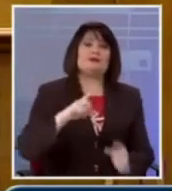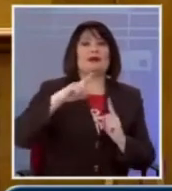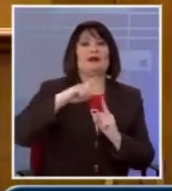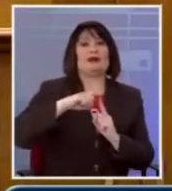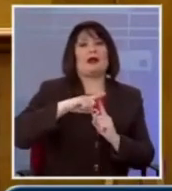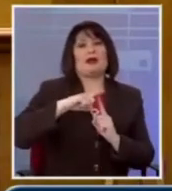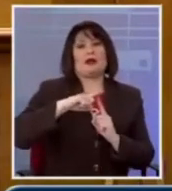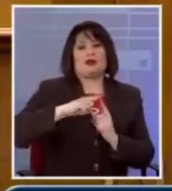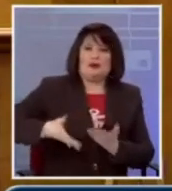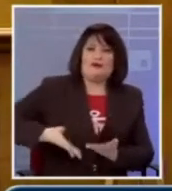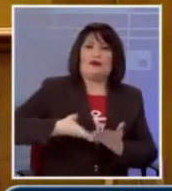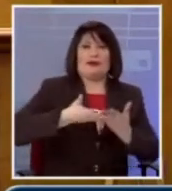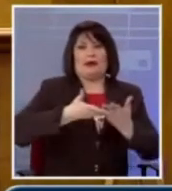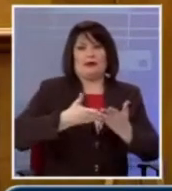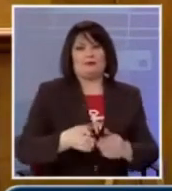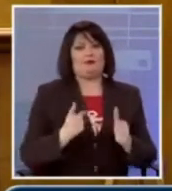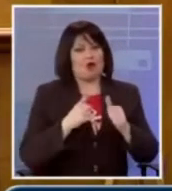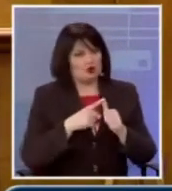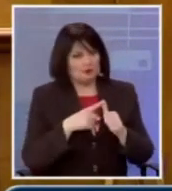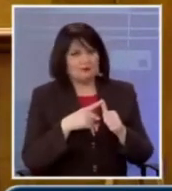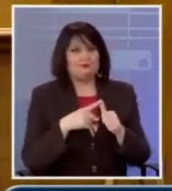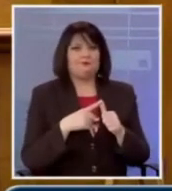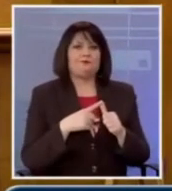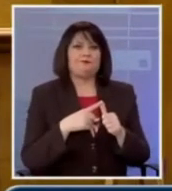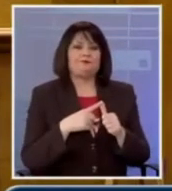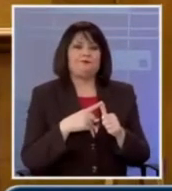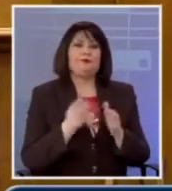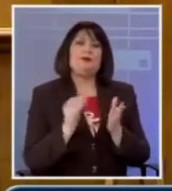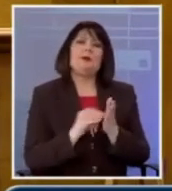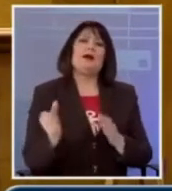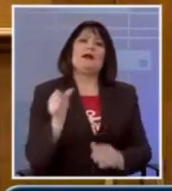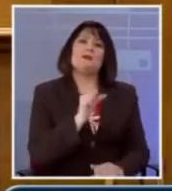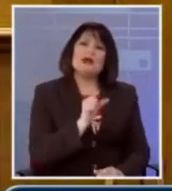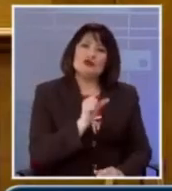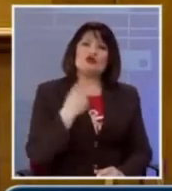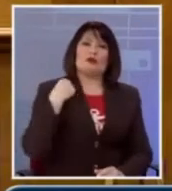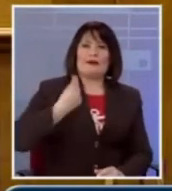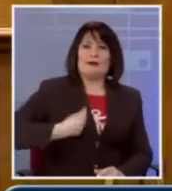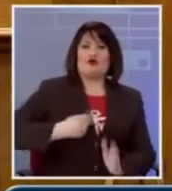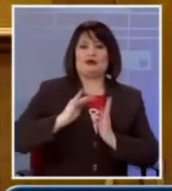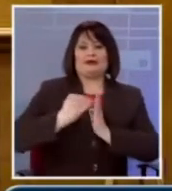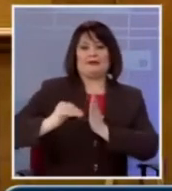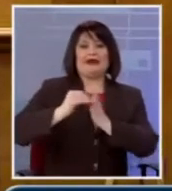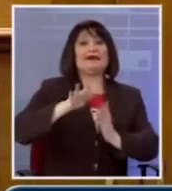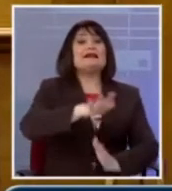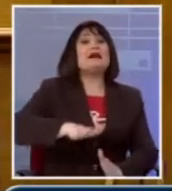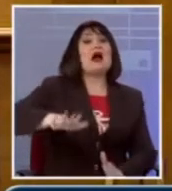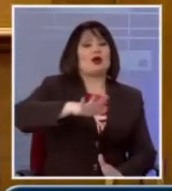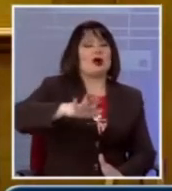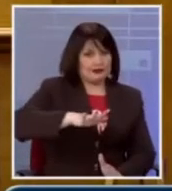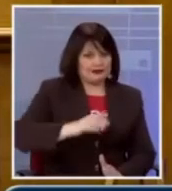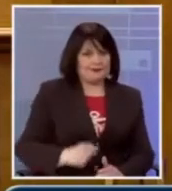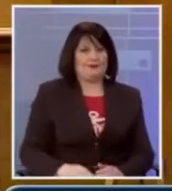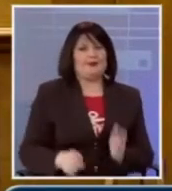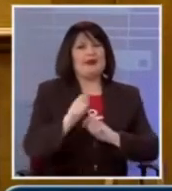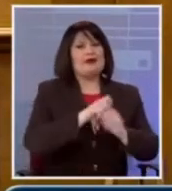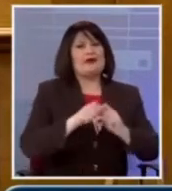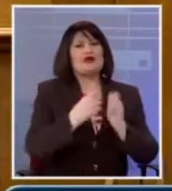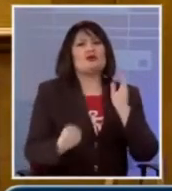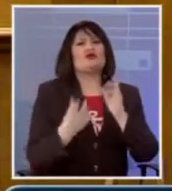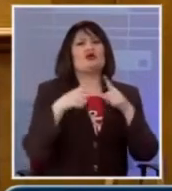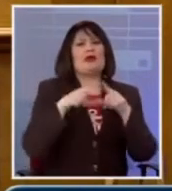τεχνοκρατική στήριξη και είναι πρώτον η επαναφορά των δημόσιων υπηρεσιών στην Ήπειθρο. Δημιουργούμε ένα σύγχρονο